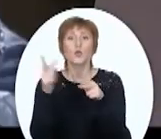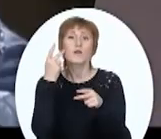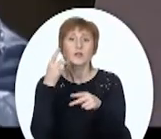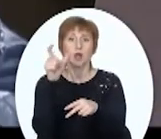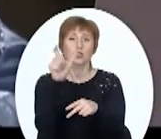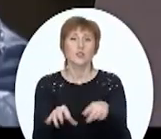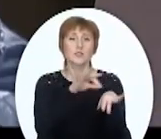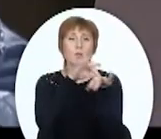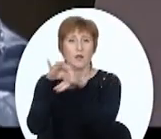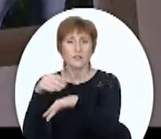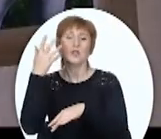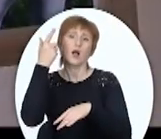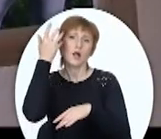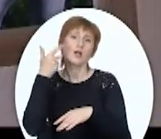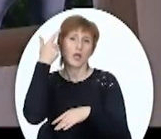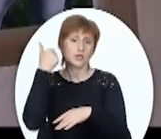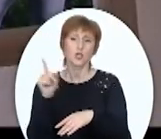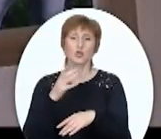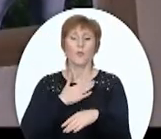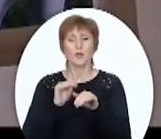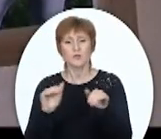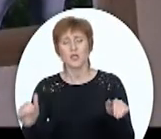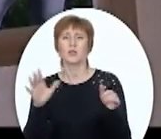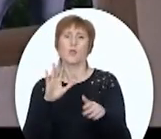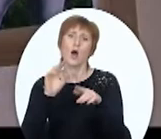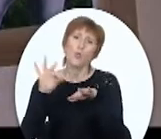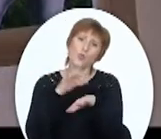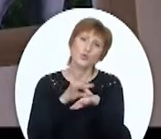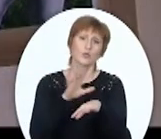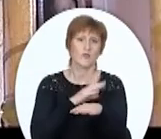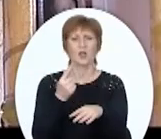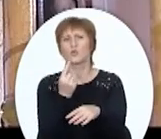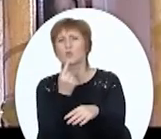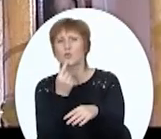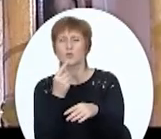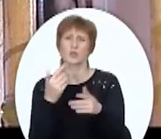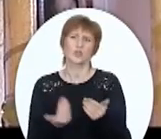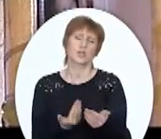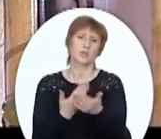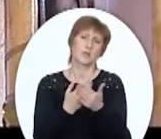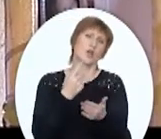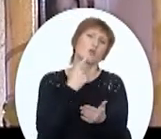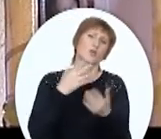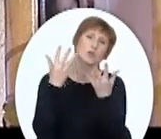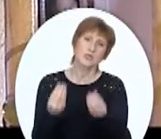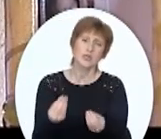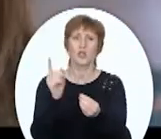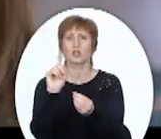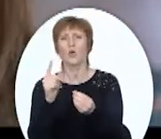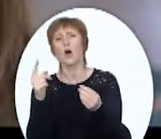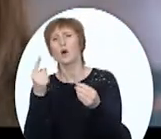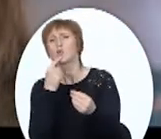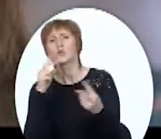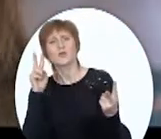сопровождает. Когда знаю, что моим детям там, или мужу или что-то такое представляют какие-то вот такие сложности, да, в жизни, вот сложный день, сложное еще что-то,